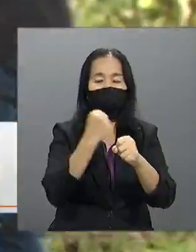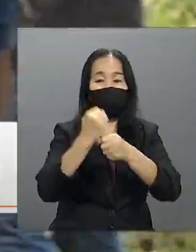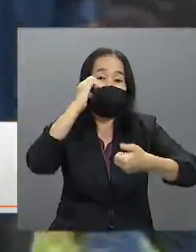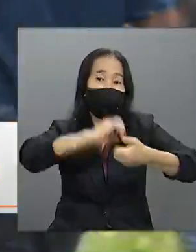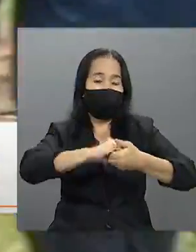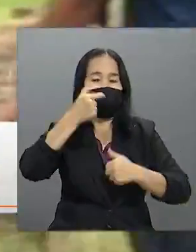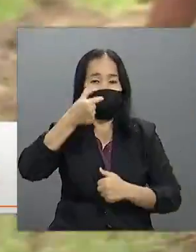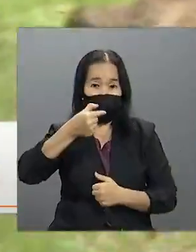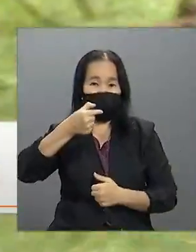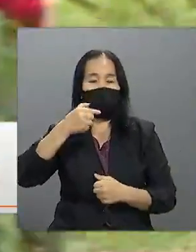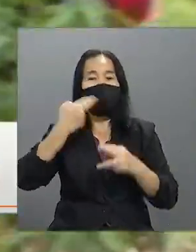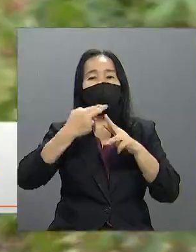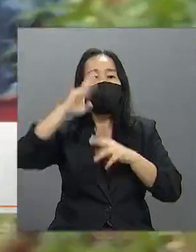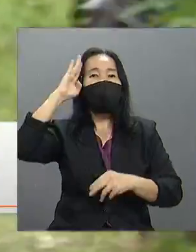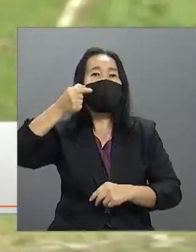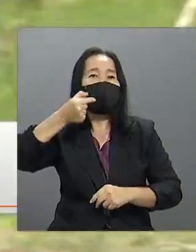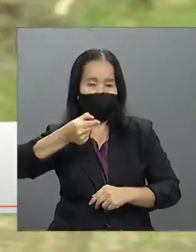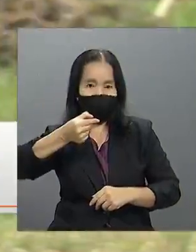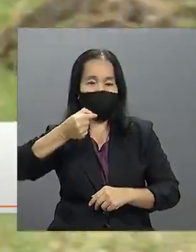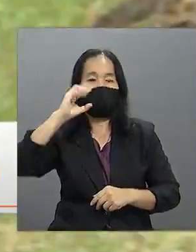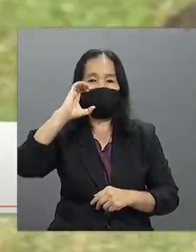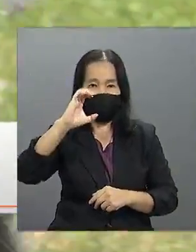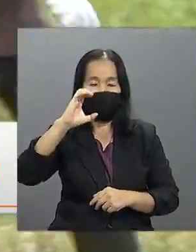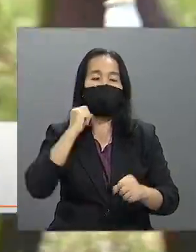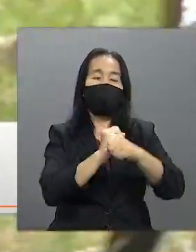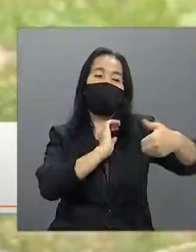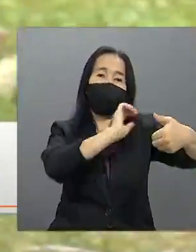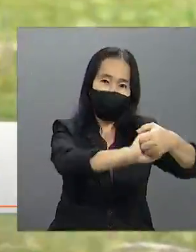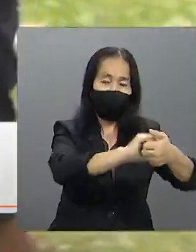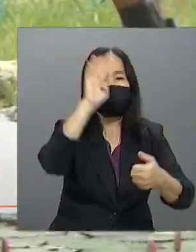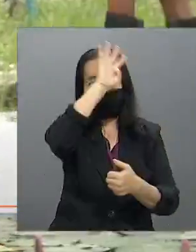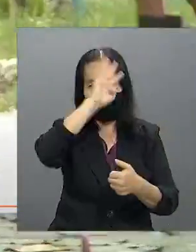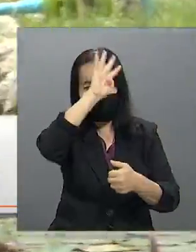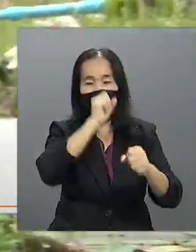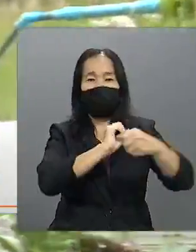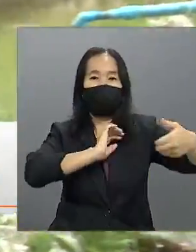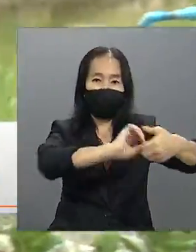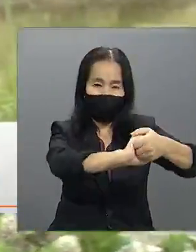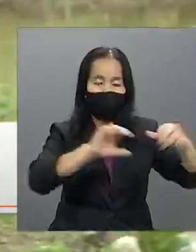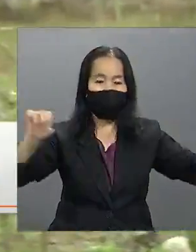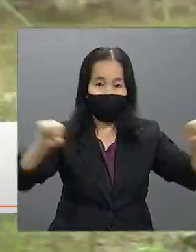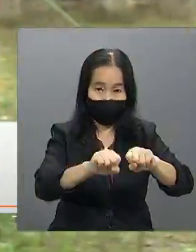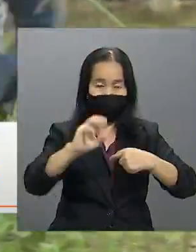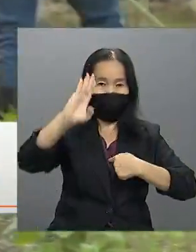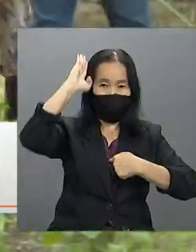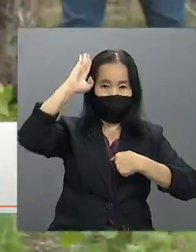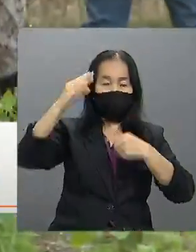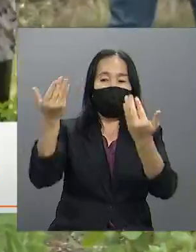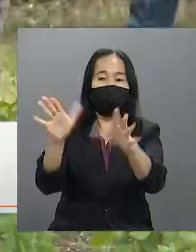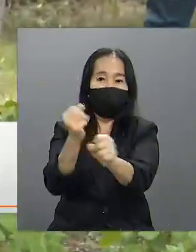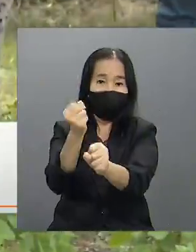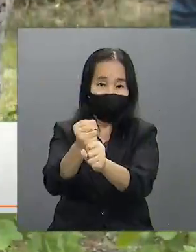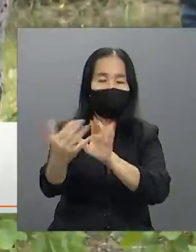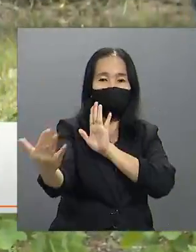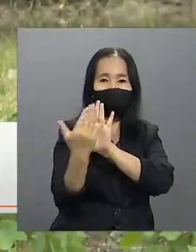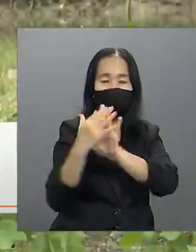และหน่วยงานที่เกี่ยวข้องอย่างคลองเตยดีจังในการจับคู่ระหว่างนายจ้างและลูกจ้างภายใต้มาตรฐานรักษา